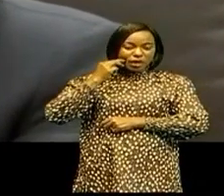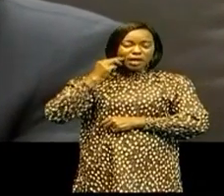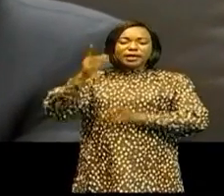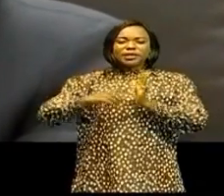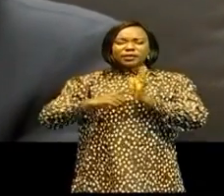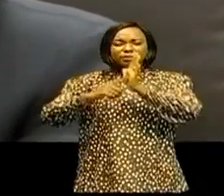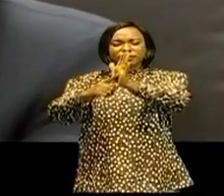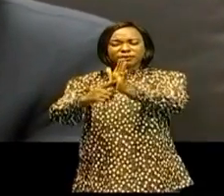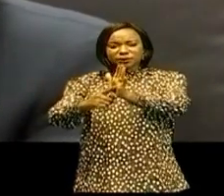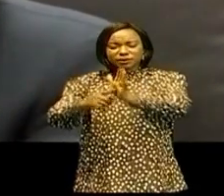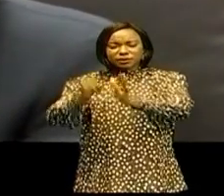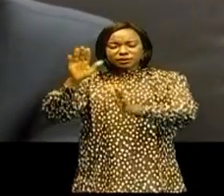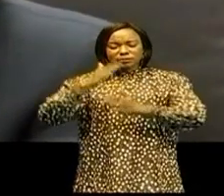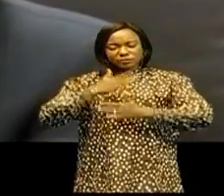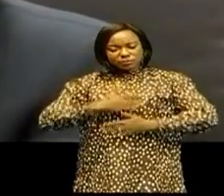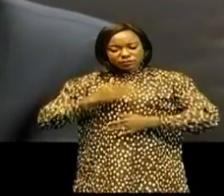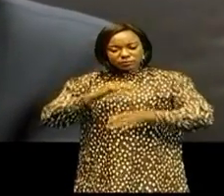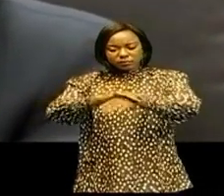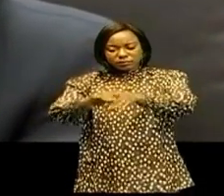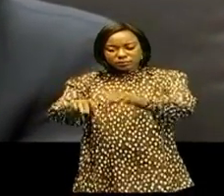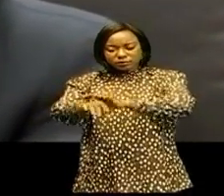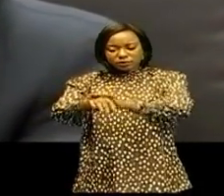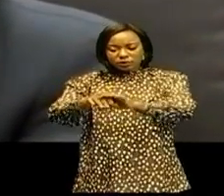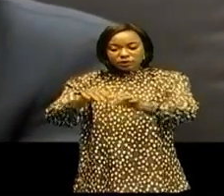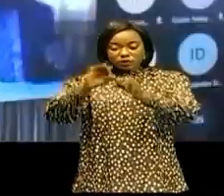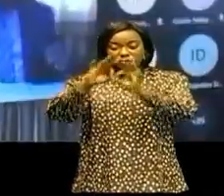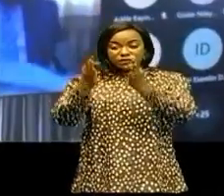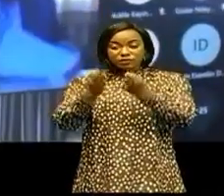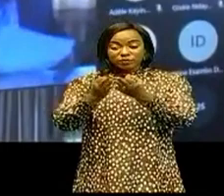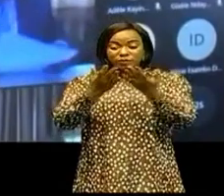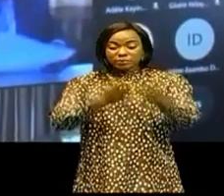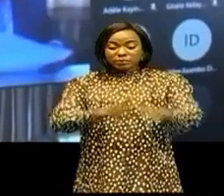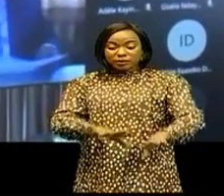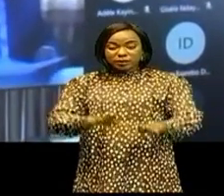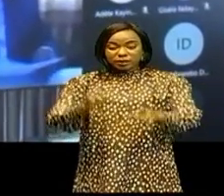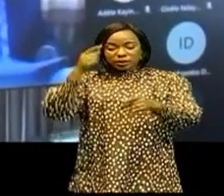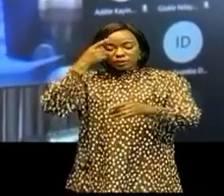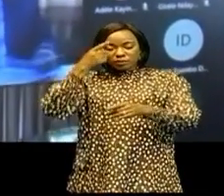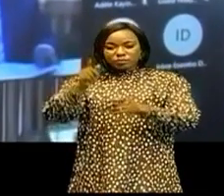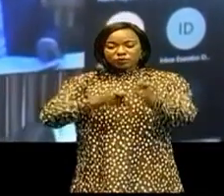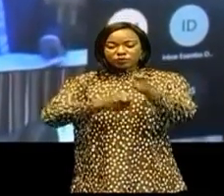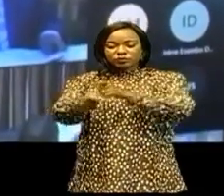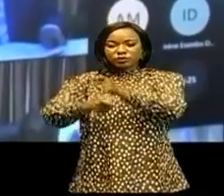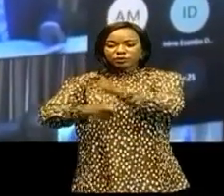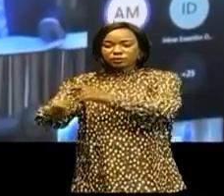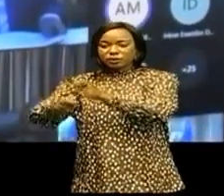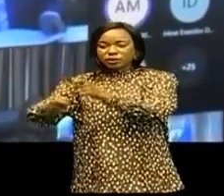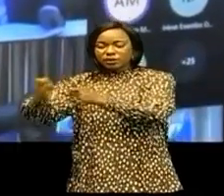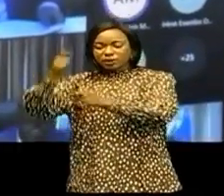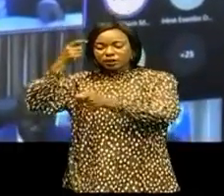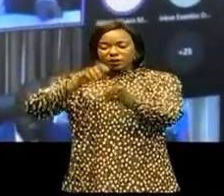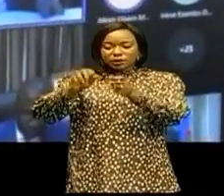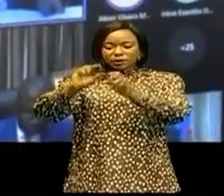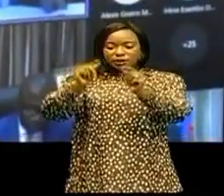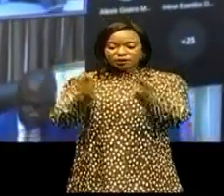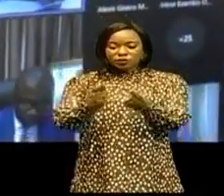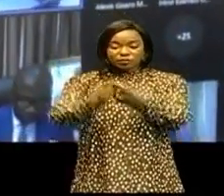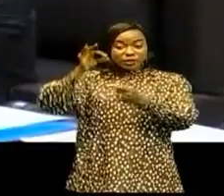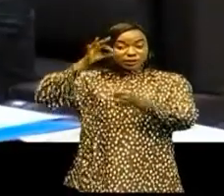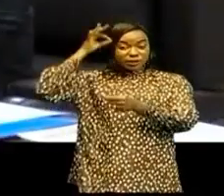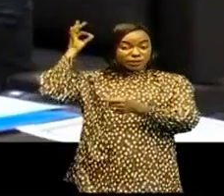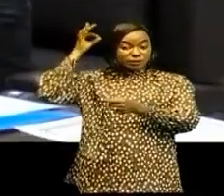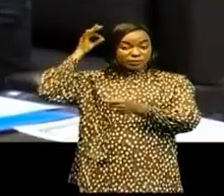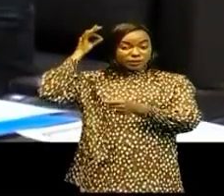condoléances aux familles éplorées à la suite de l'attaque d'un groupe d'assaillants armés dans la province du Sud